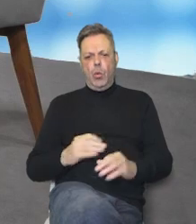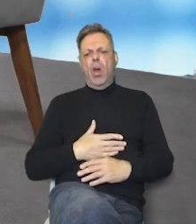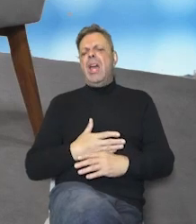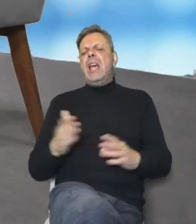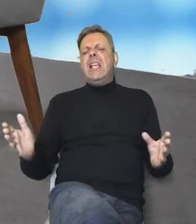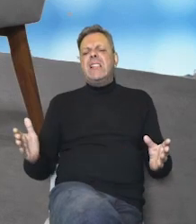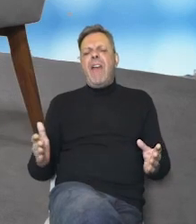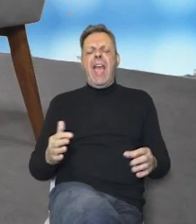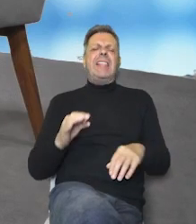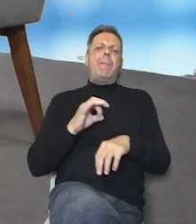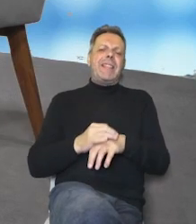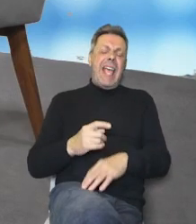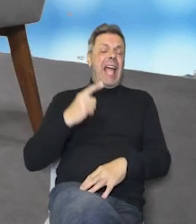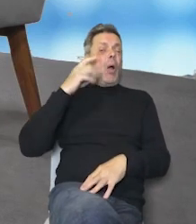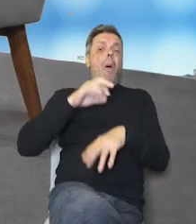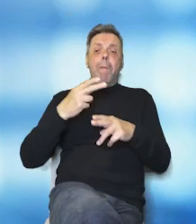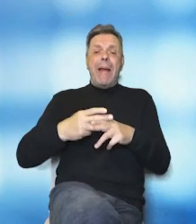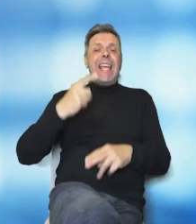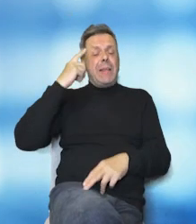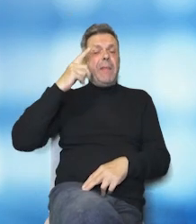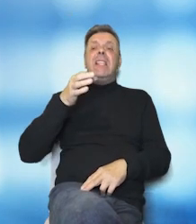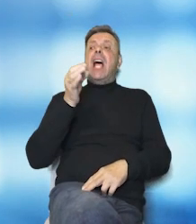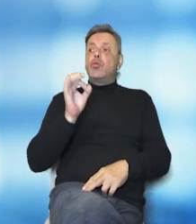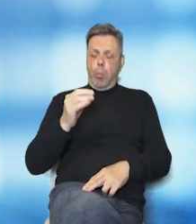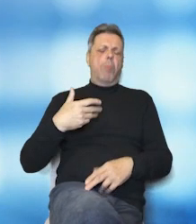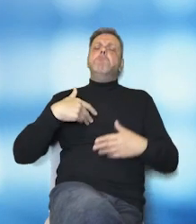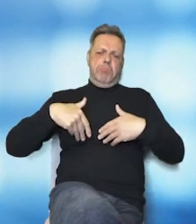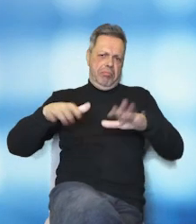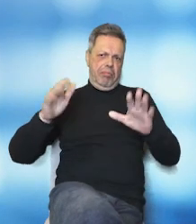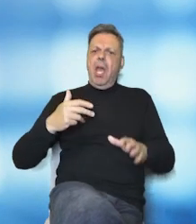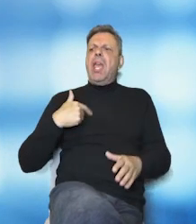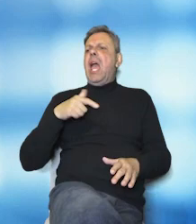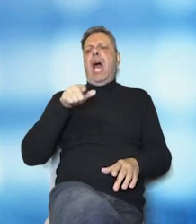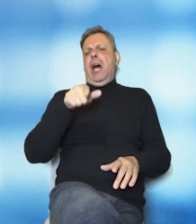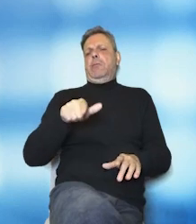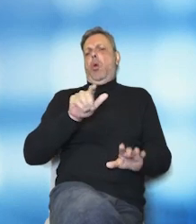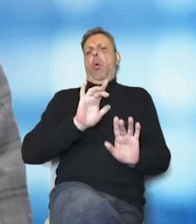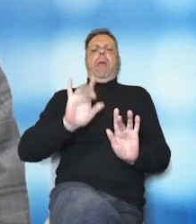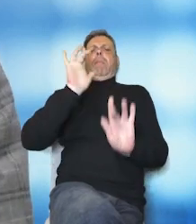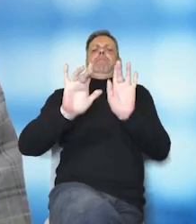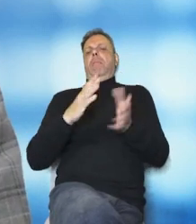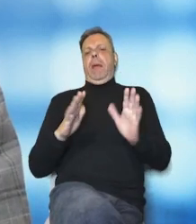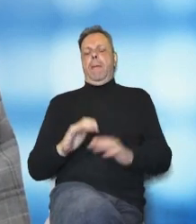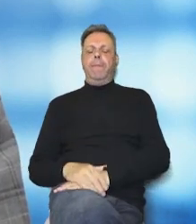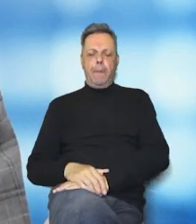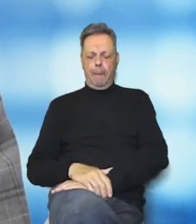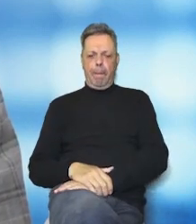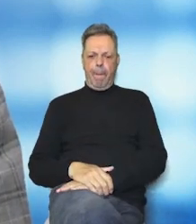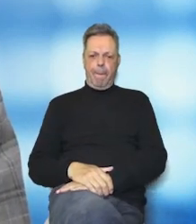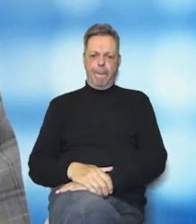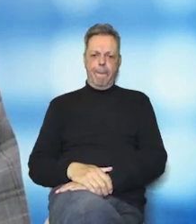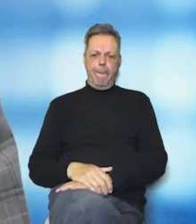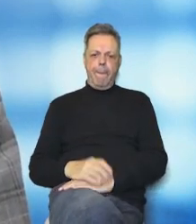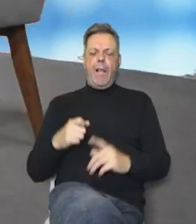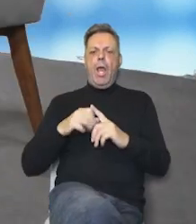ako smatra da će on biti dobre, za mene otvoren i ja ne bi zbog toga kritizirala. Tako i treba. Da.